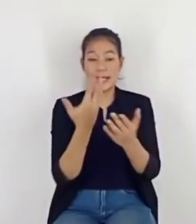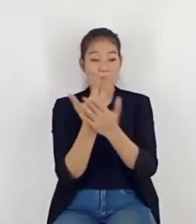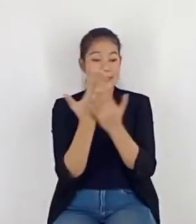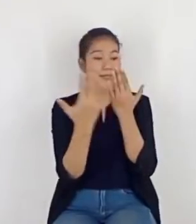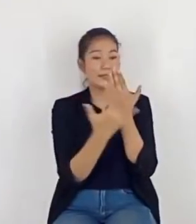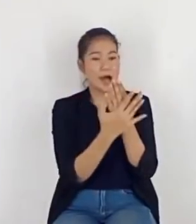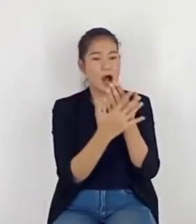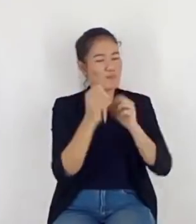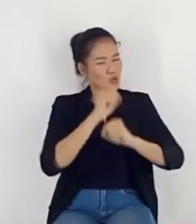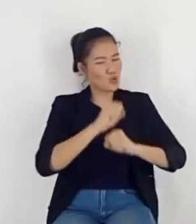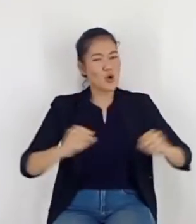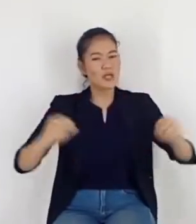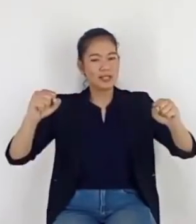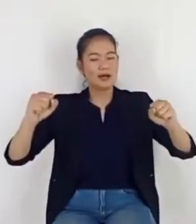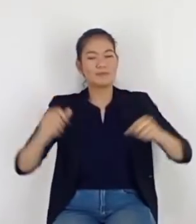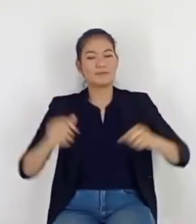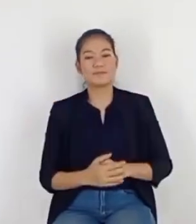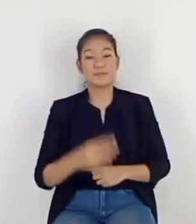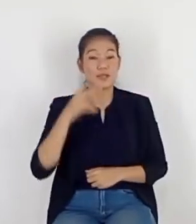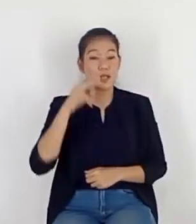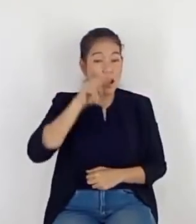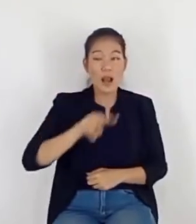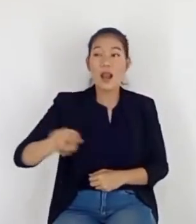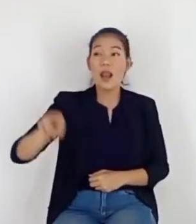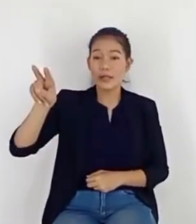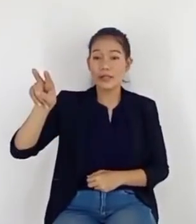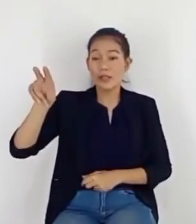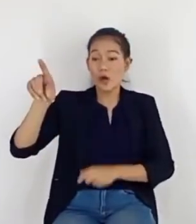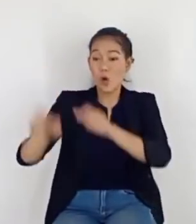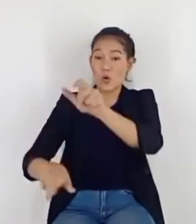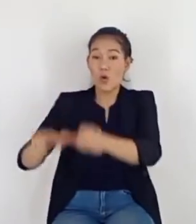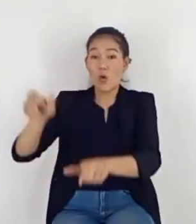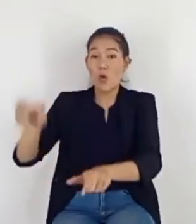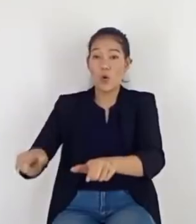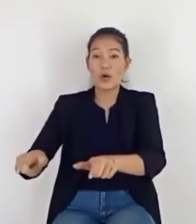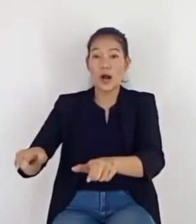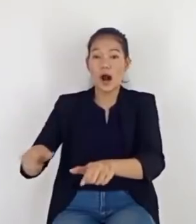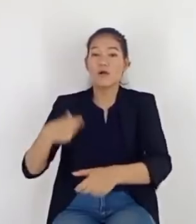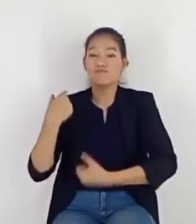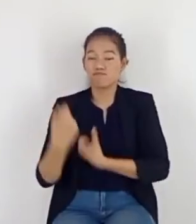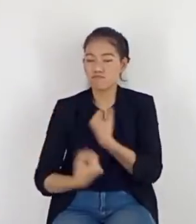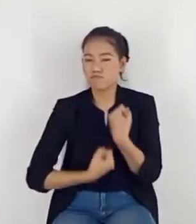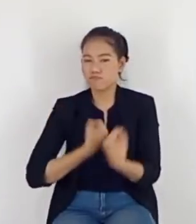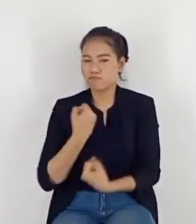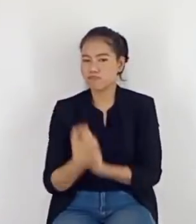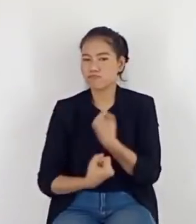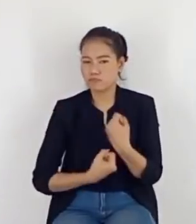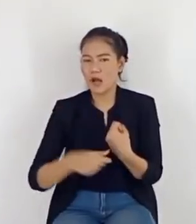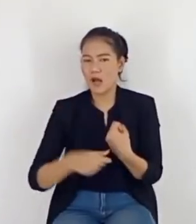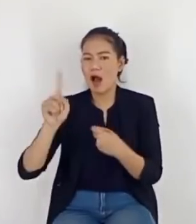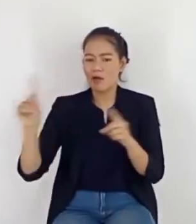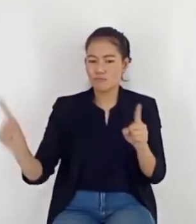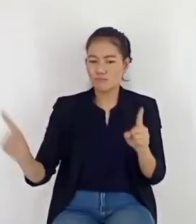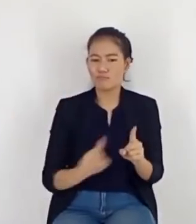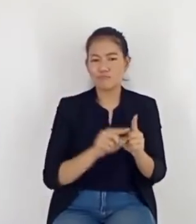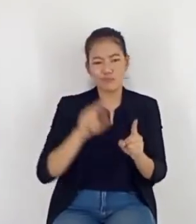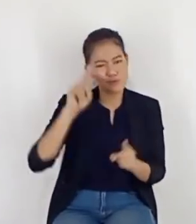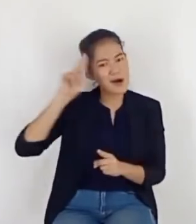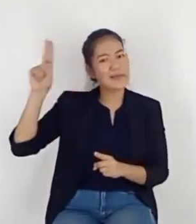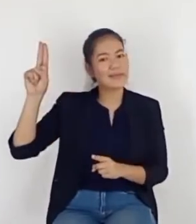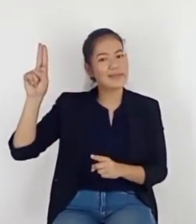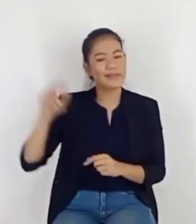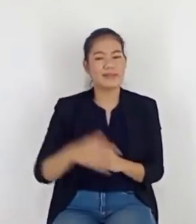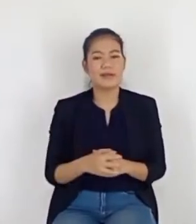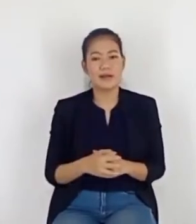ia berkuasa. Lihat, mereka yang menjadi upah jerih payahnya ada bersama-sama dia.